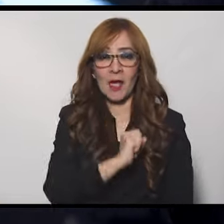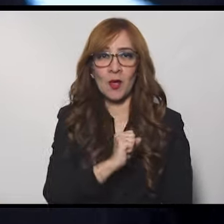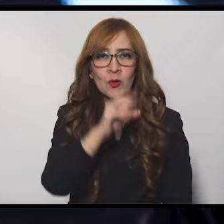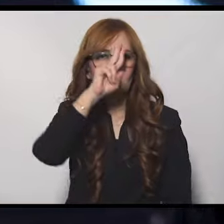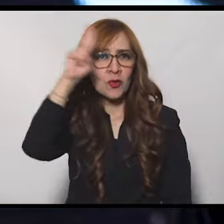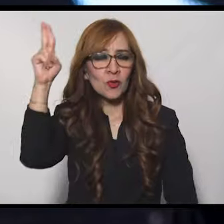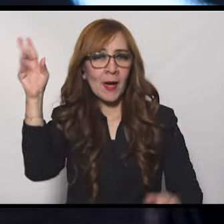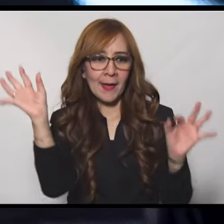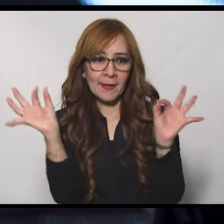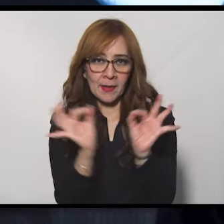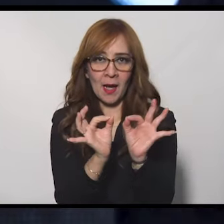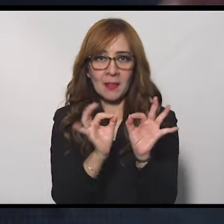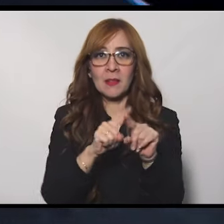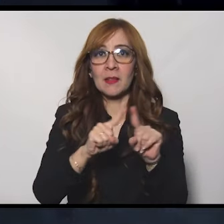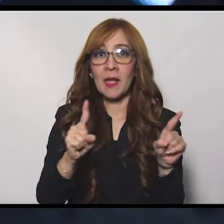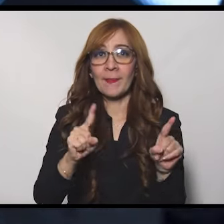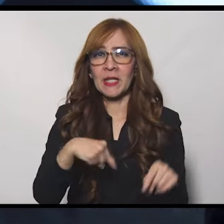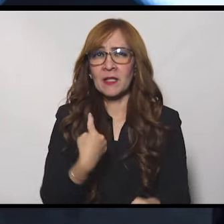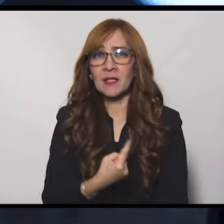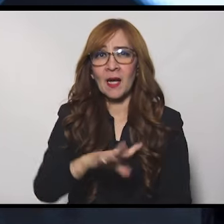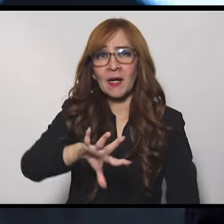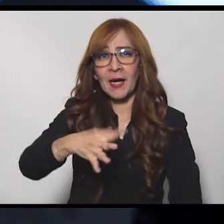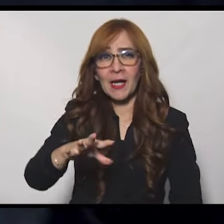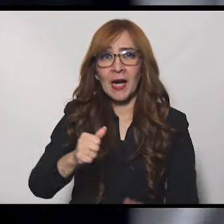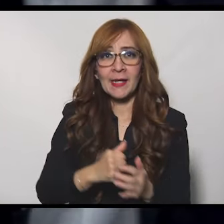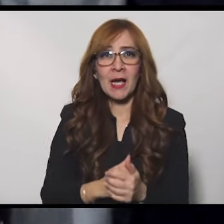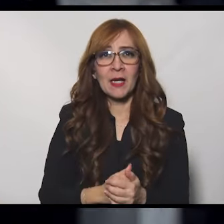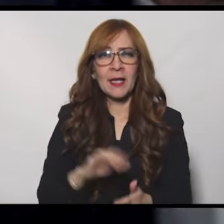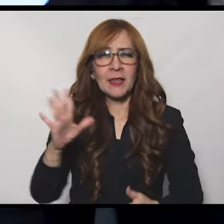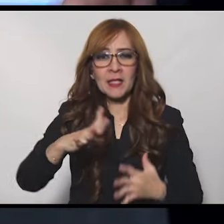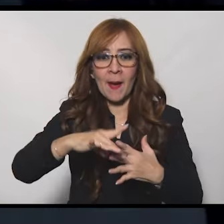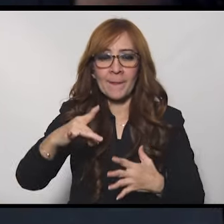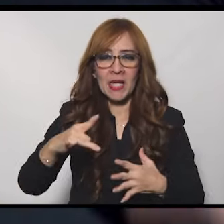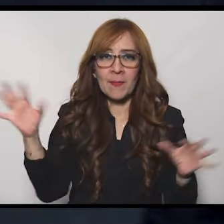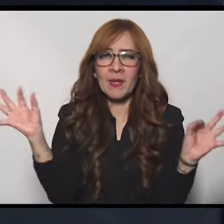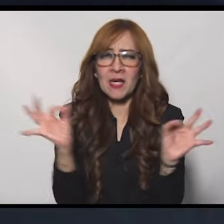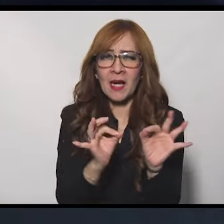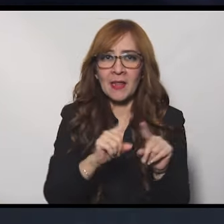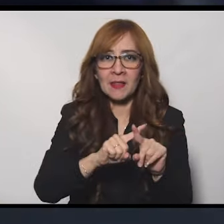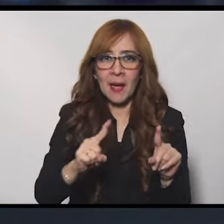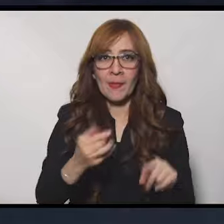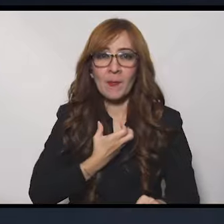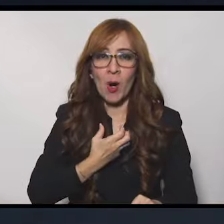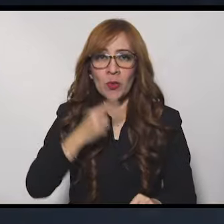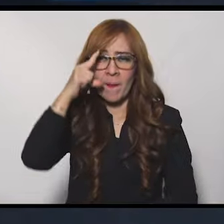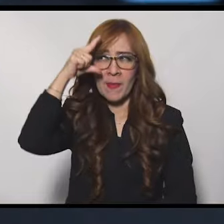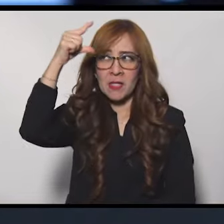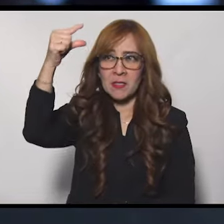dekat. Tapi kita tidak memilih untuk mendekat. Tapi kita memilih untuk menjauh.